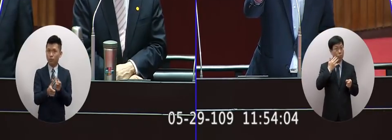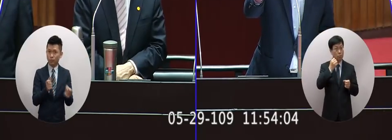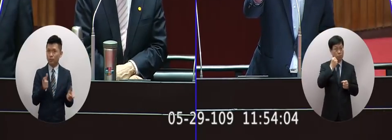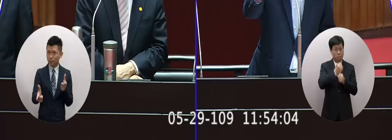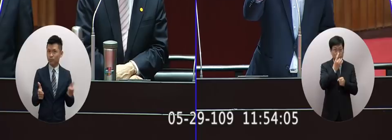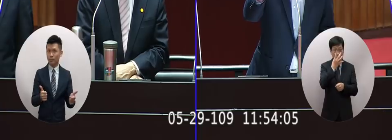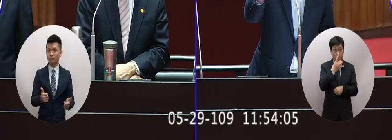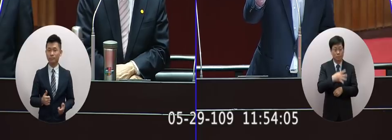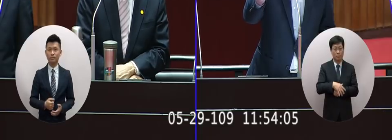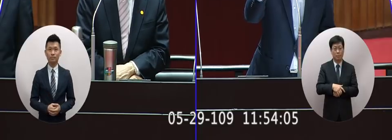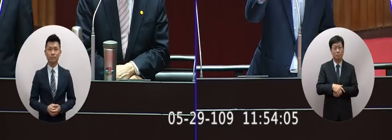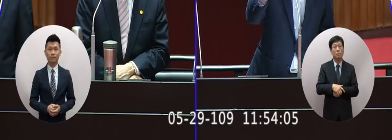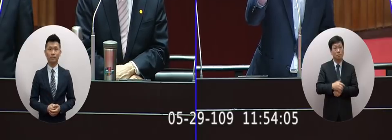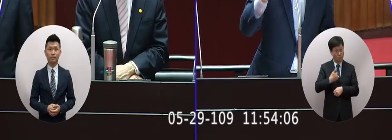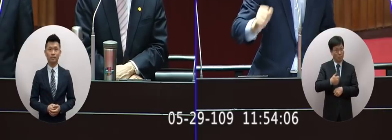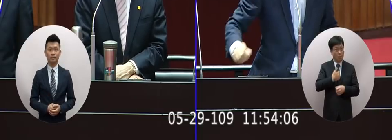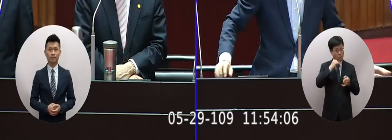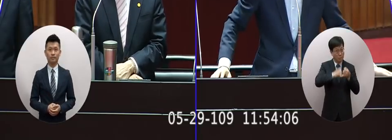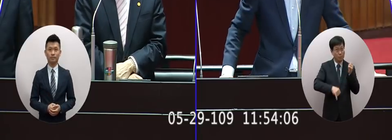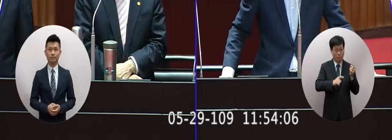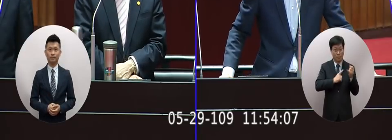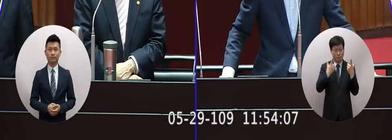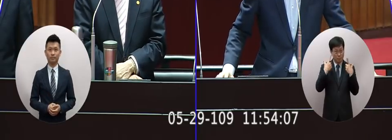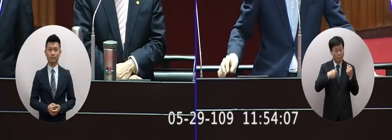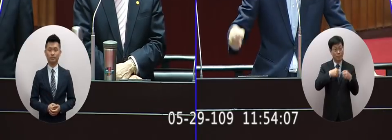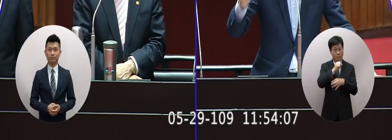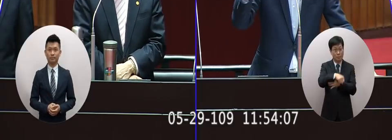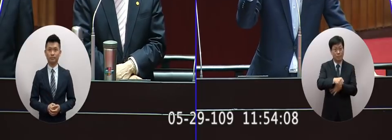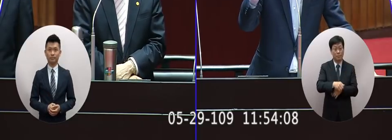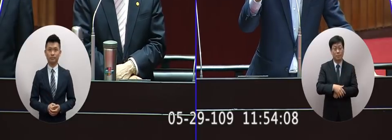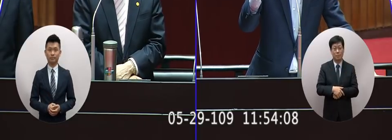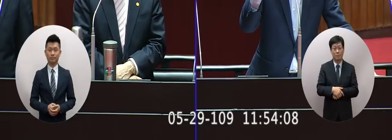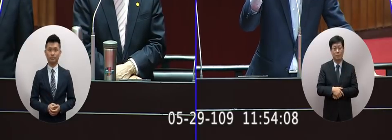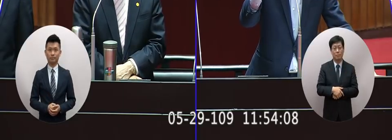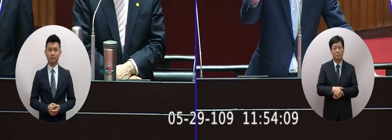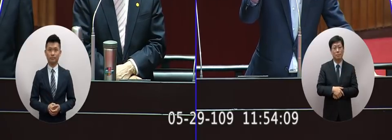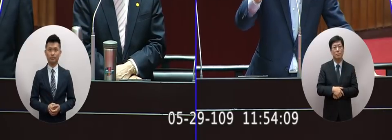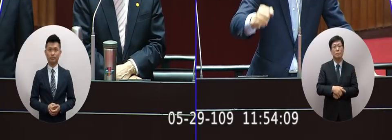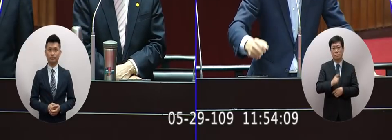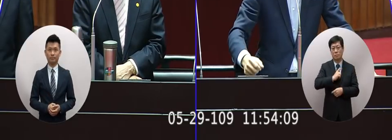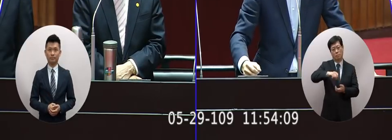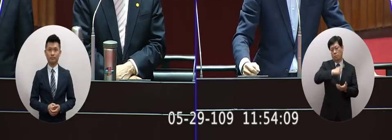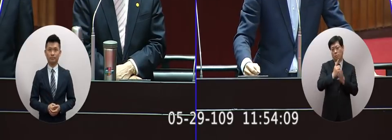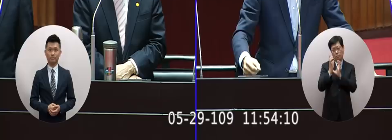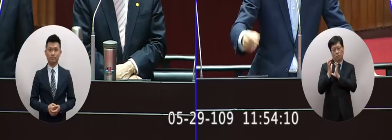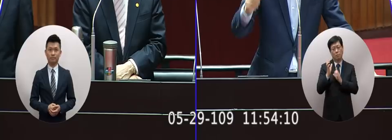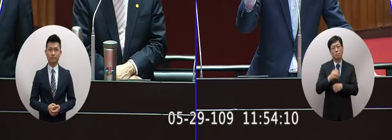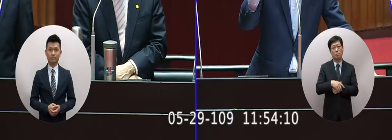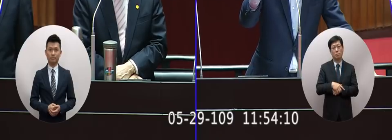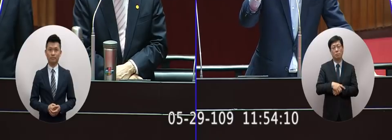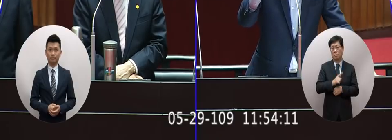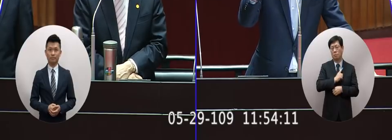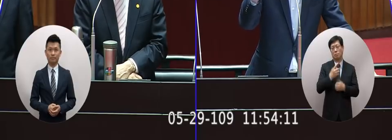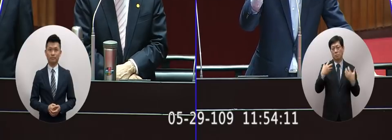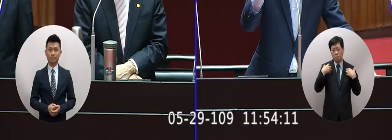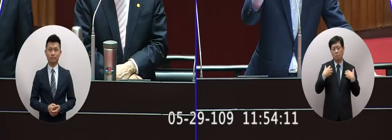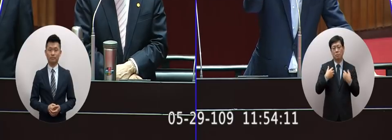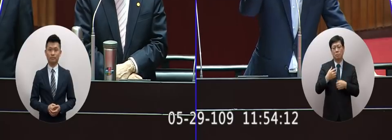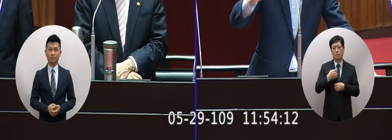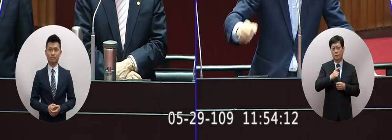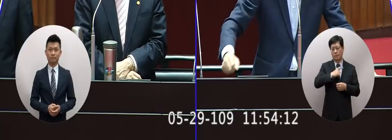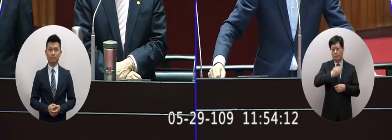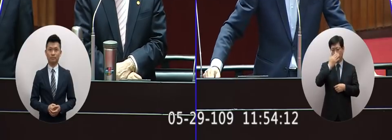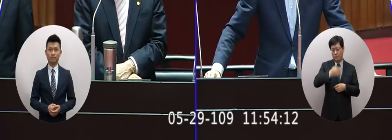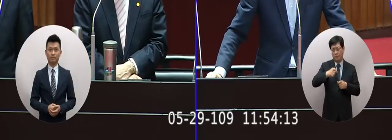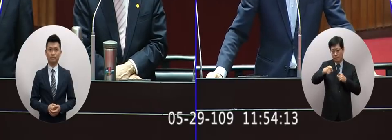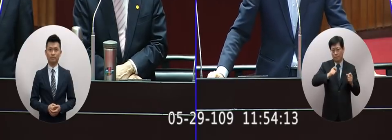到，好刺激消费，没有达到你的承诺，请一肩扛起，负起责任，为失败的